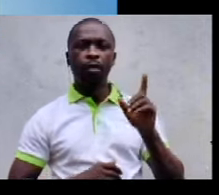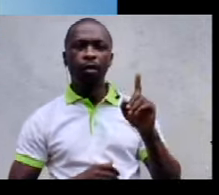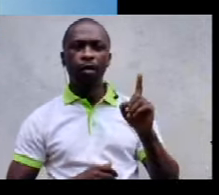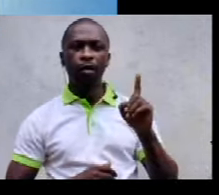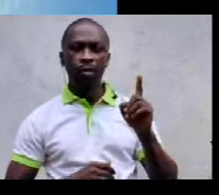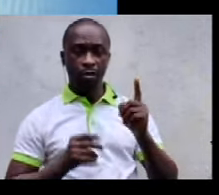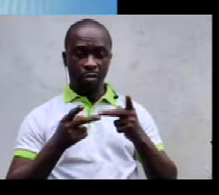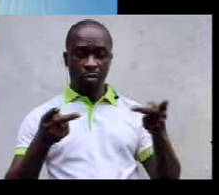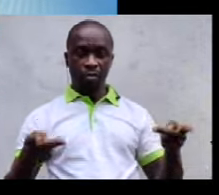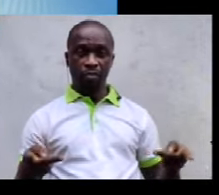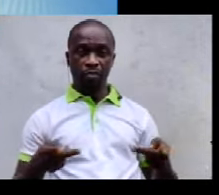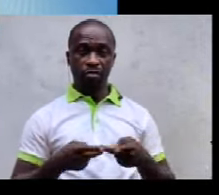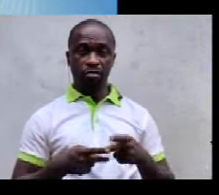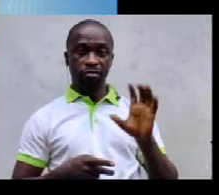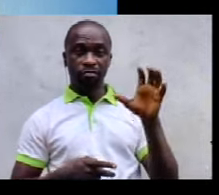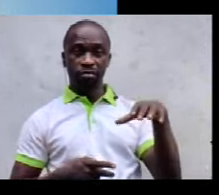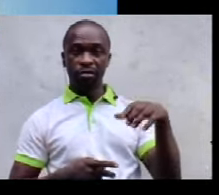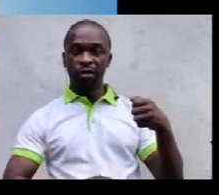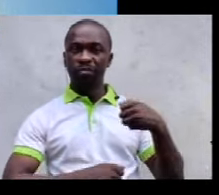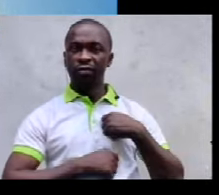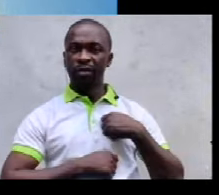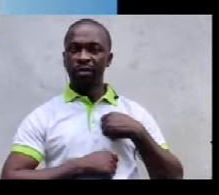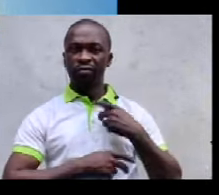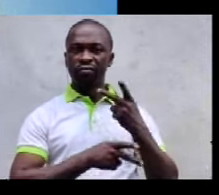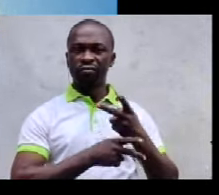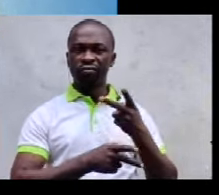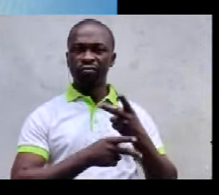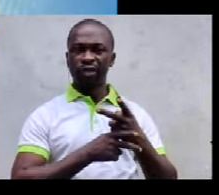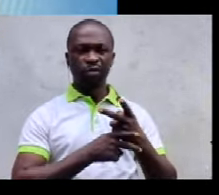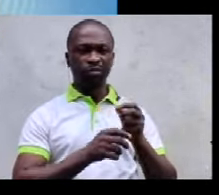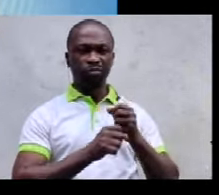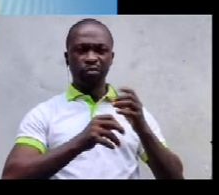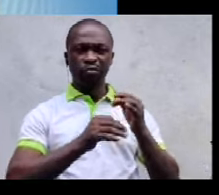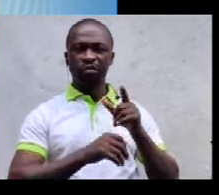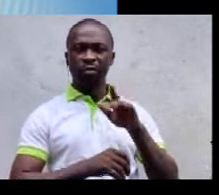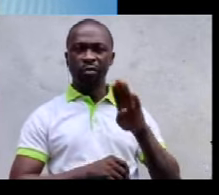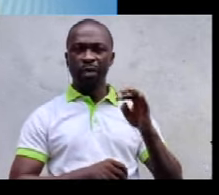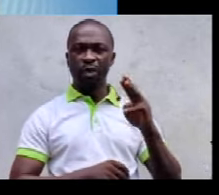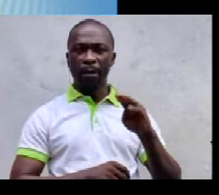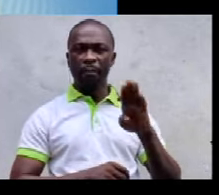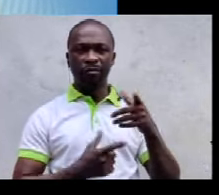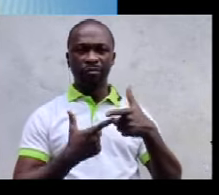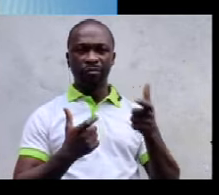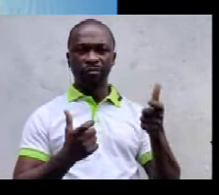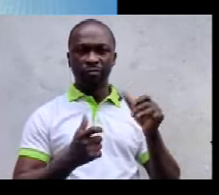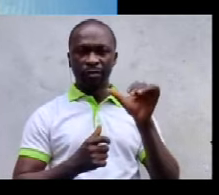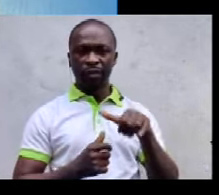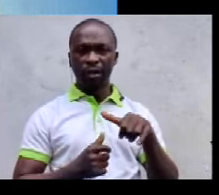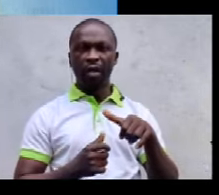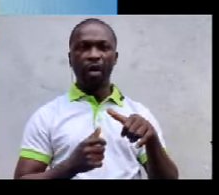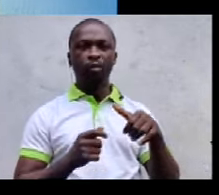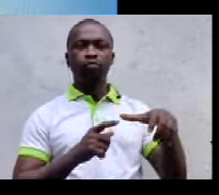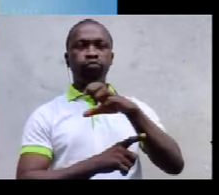a été complètement détruite et des dommages incalculables ont été